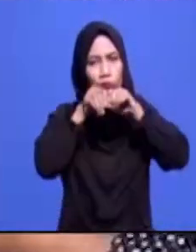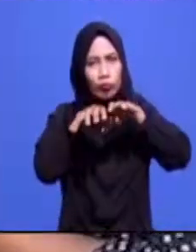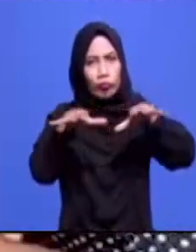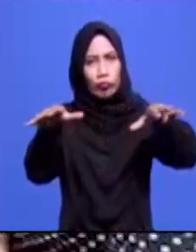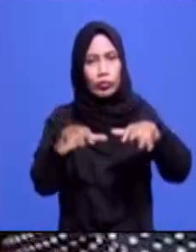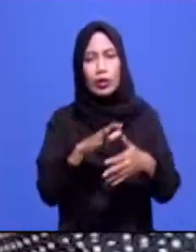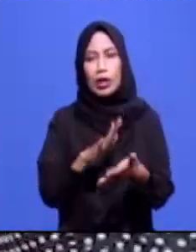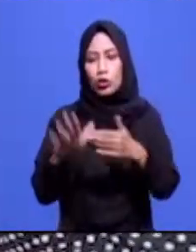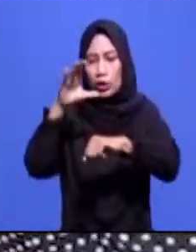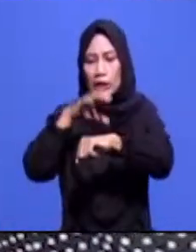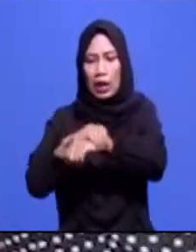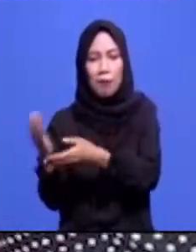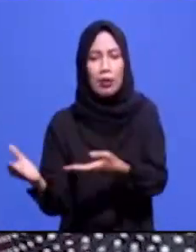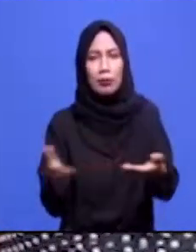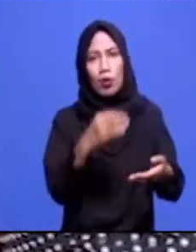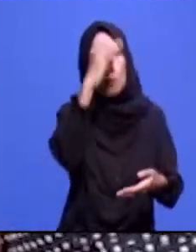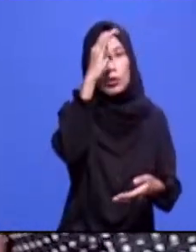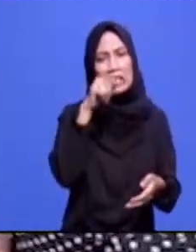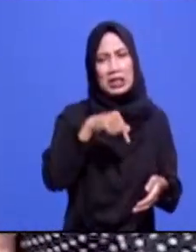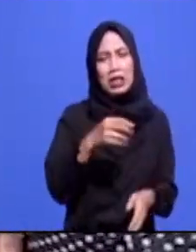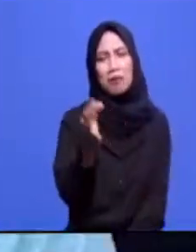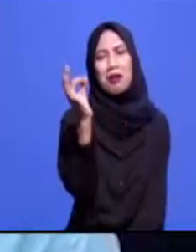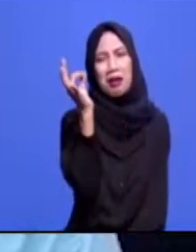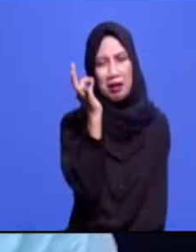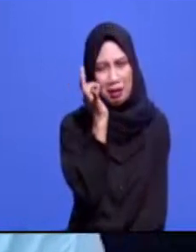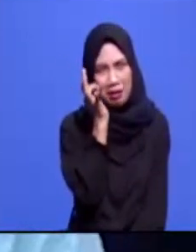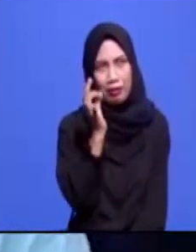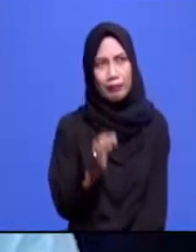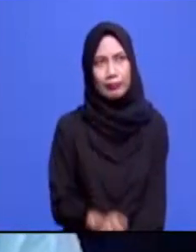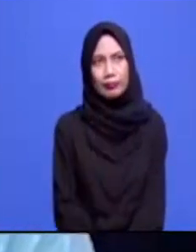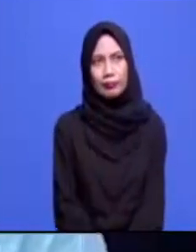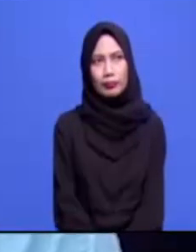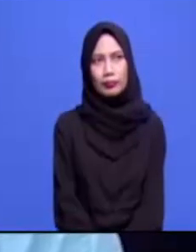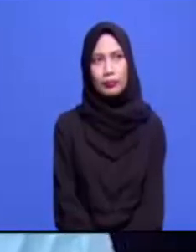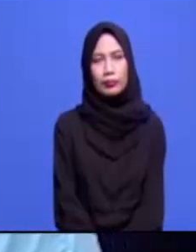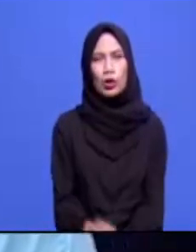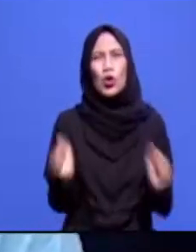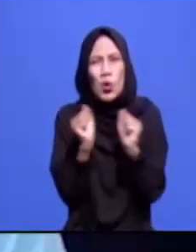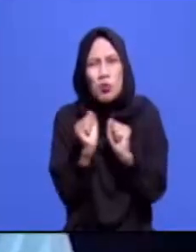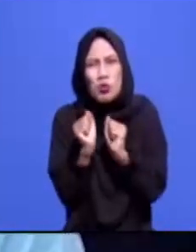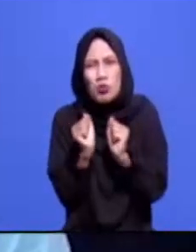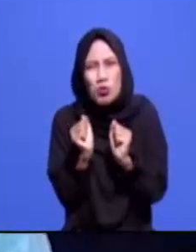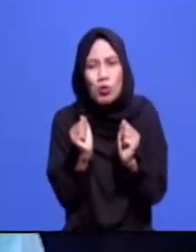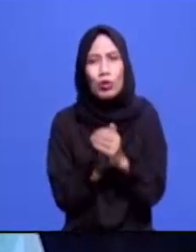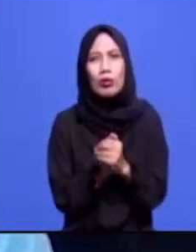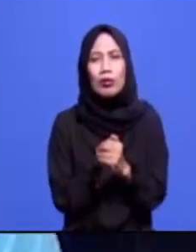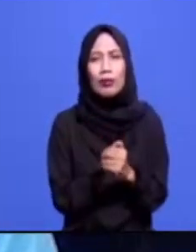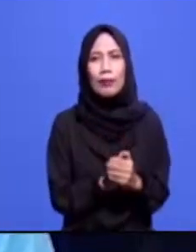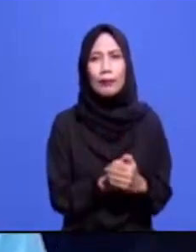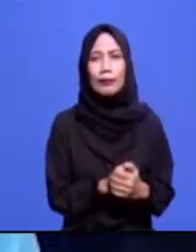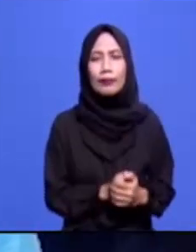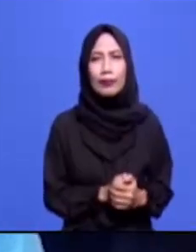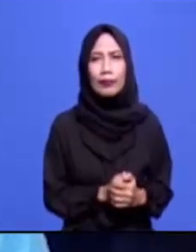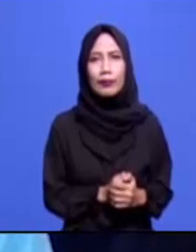Setelah dikirim ke kantor polisi, ia pun meminta maaf. Buru tadi, Pak. Buru-buru? Takut kerja hilang, Pak. Padai payah kerja, Pak.